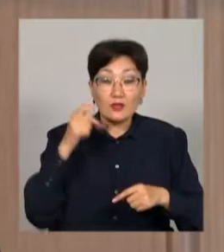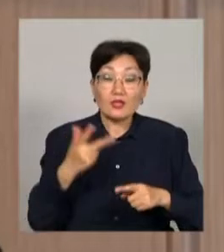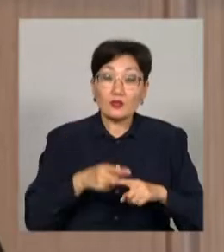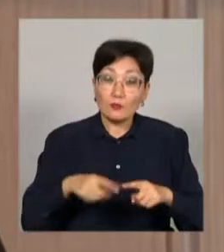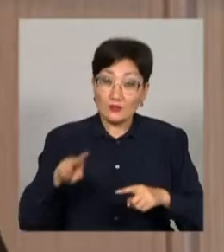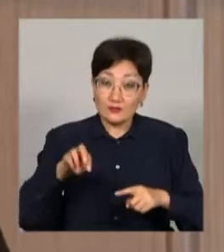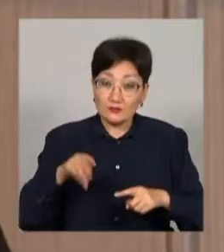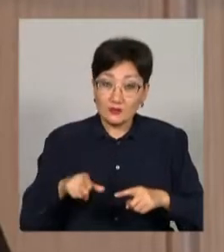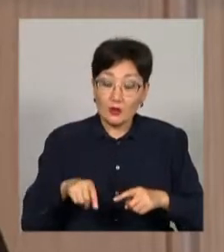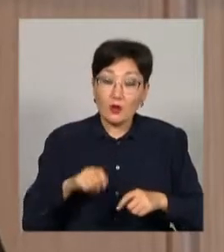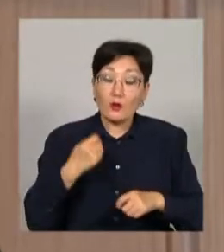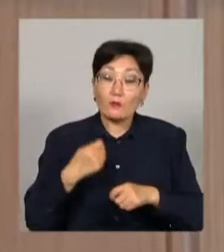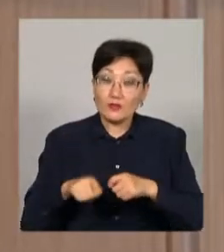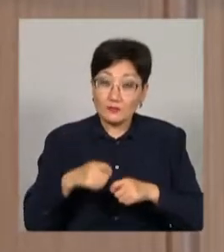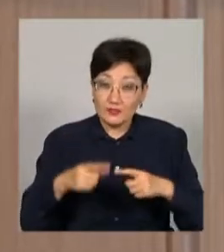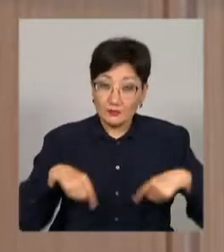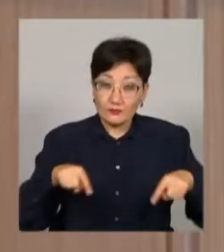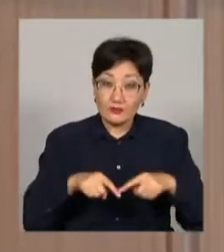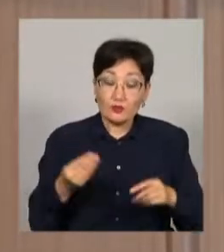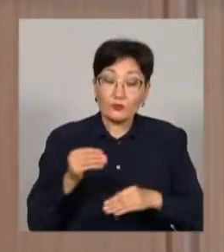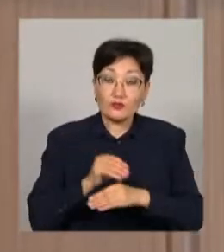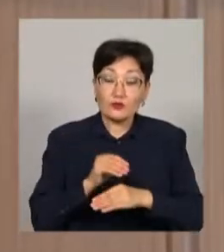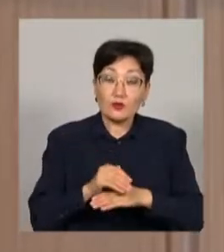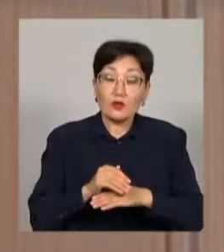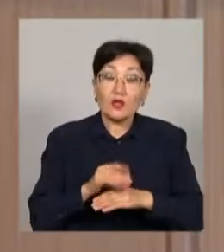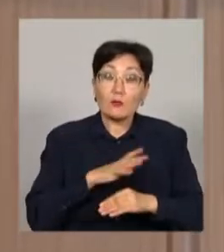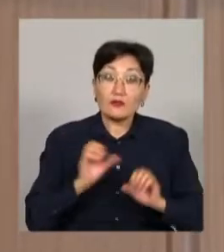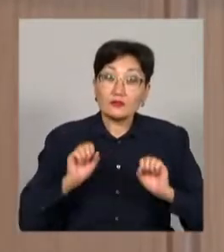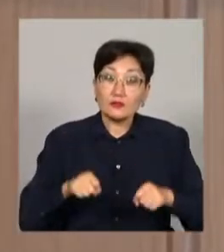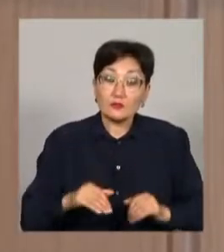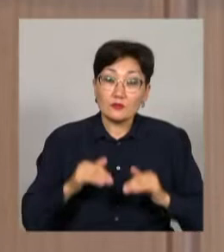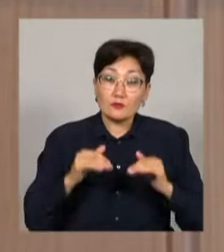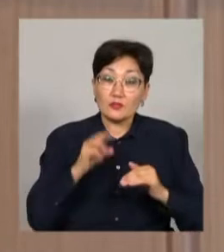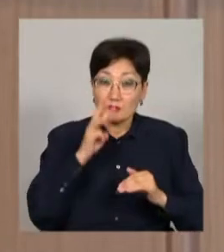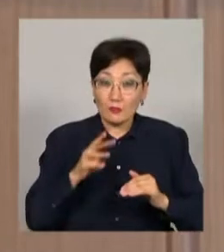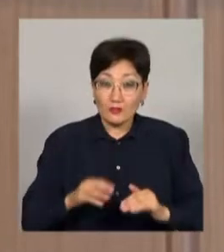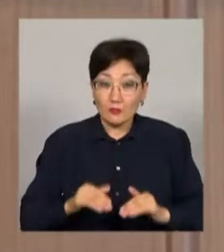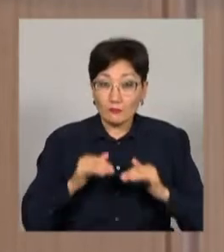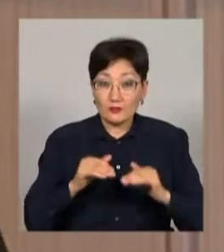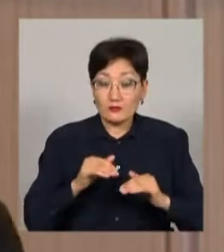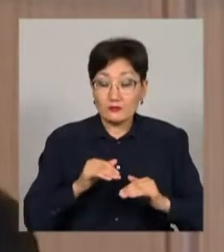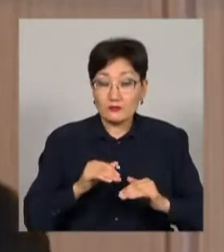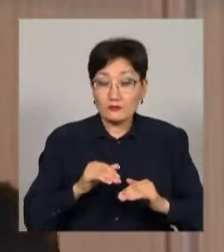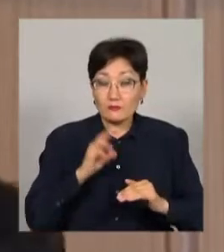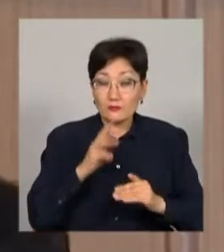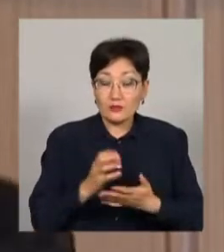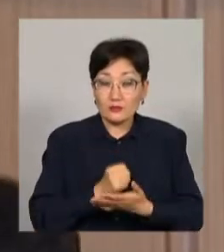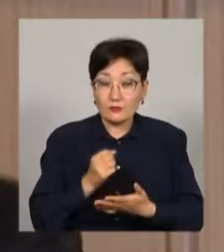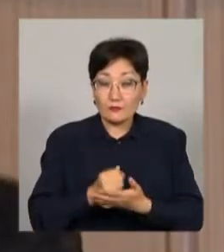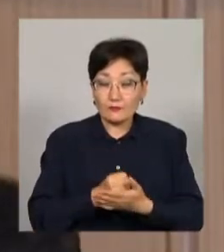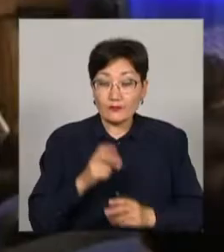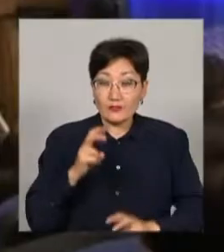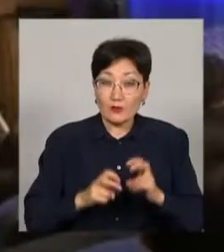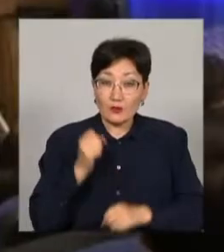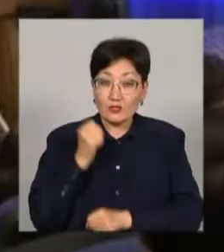тенге прокапитализировали компанию дополнительно, чтобы была возможность повысить заработные платы для производственного